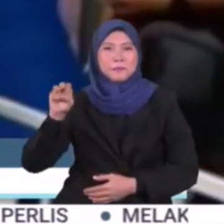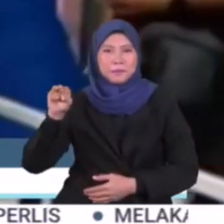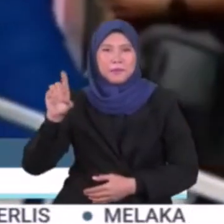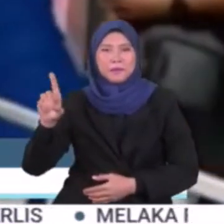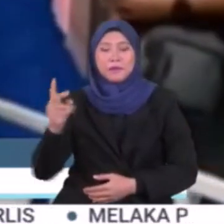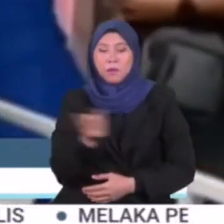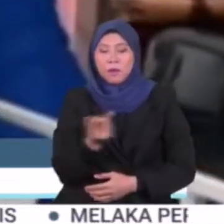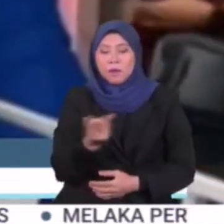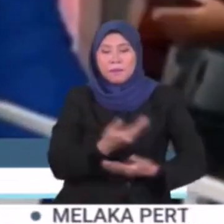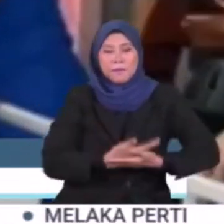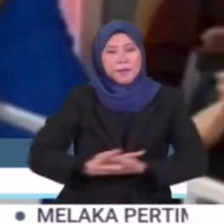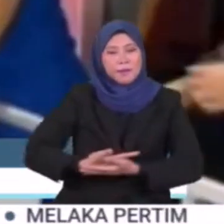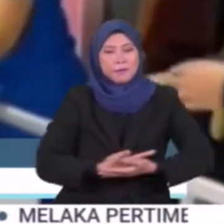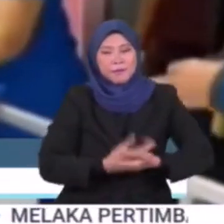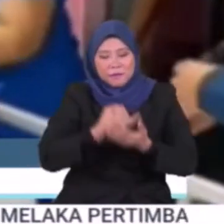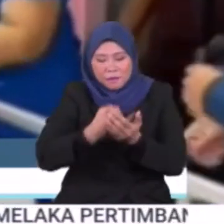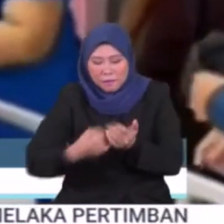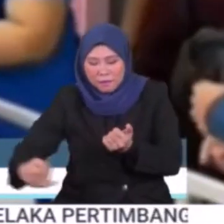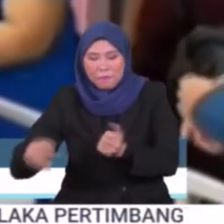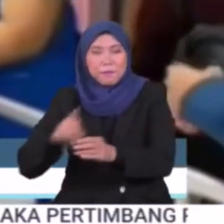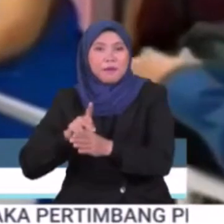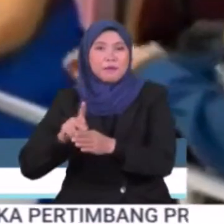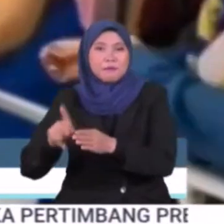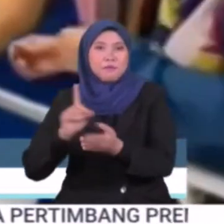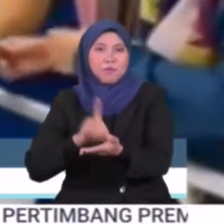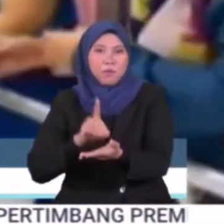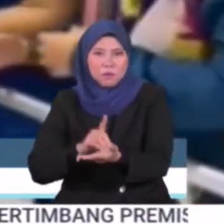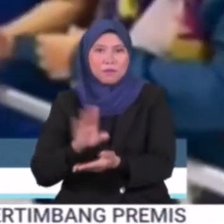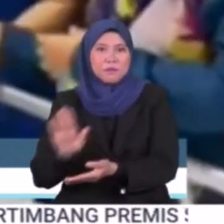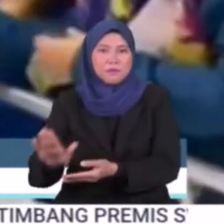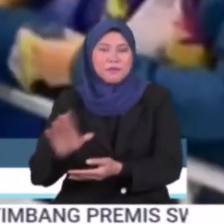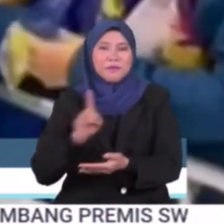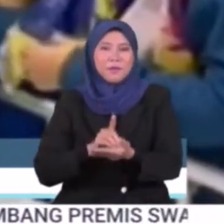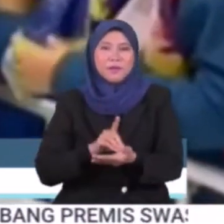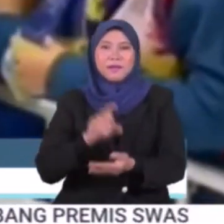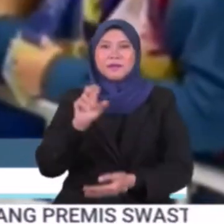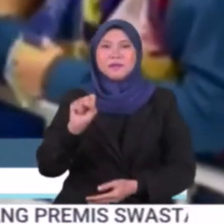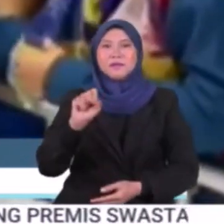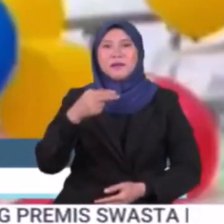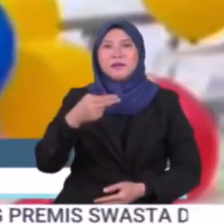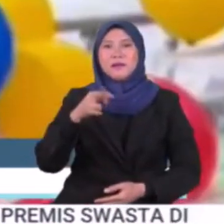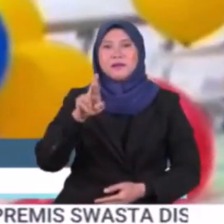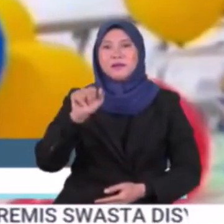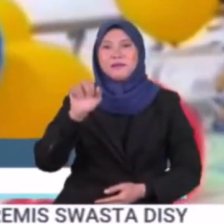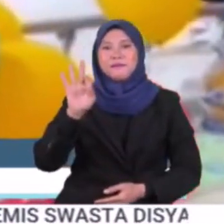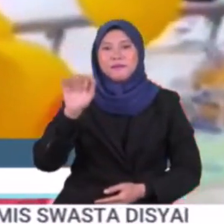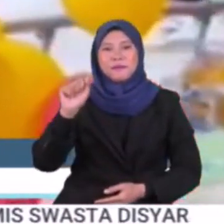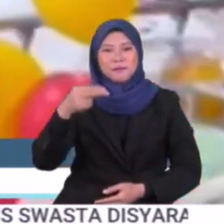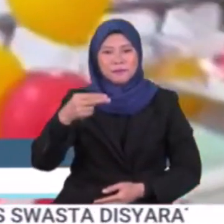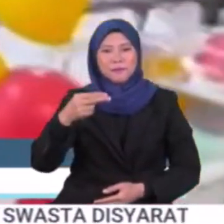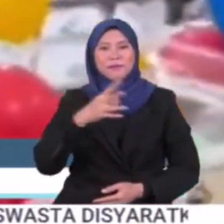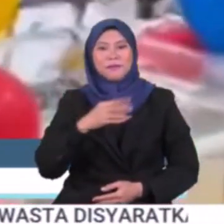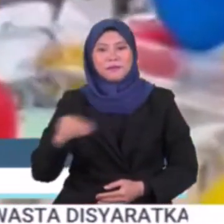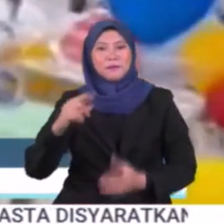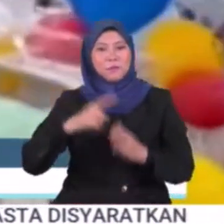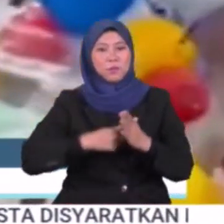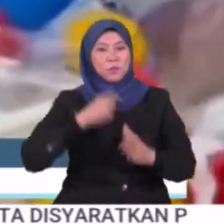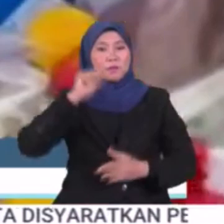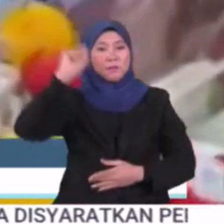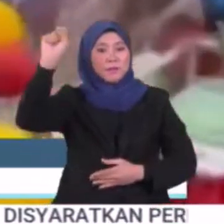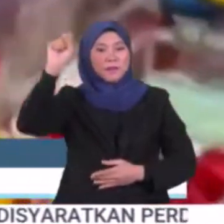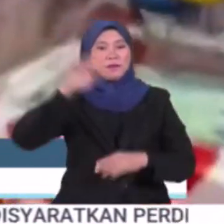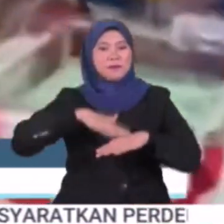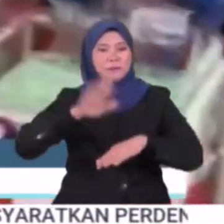kedua-dua bayi disambut paka pebidanan dan sakit Puan diproduktif Dr Syarifah Said Hasyim sepanjang bulan